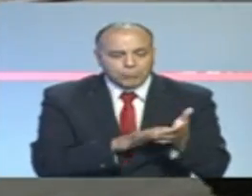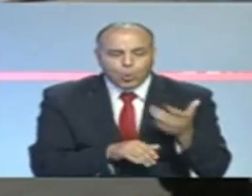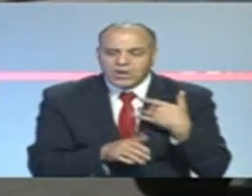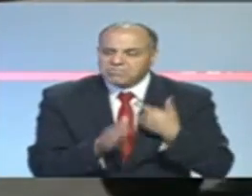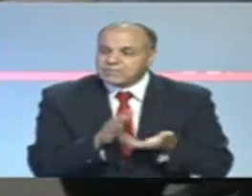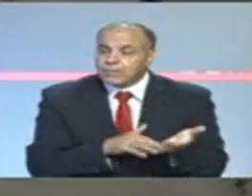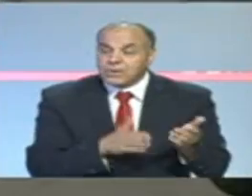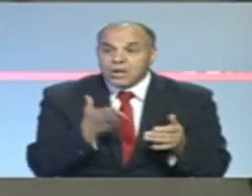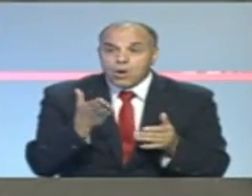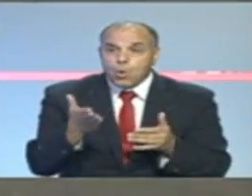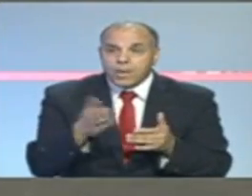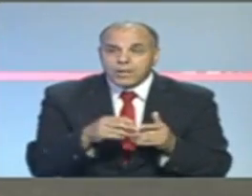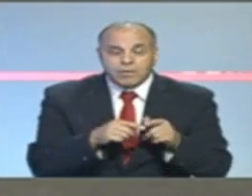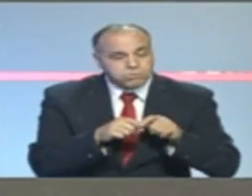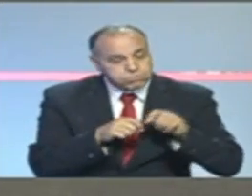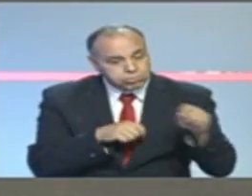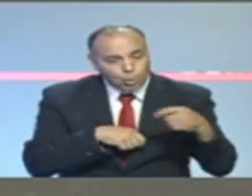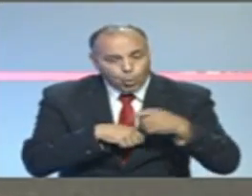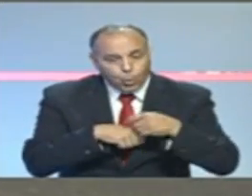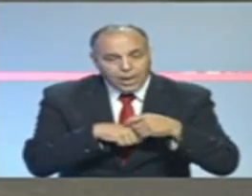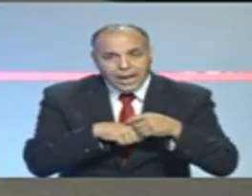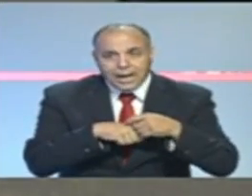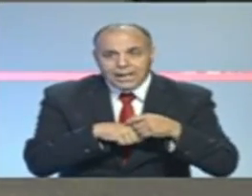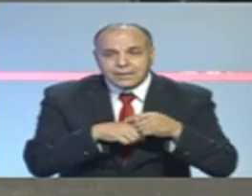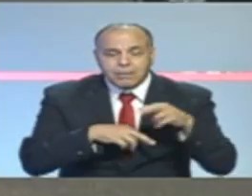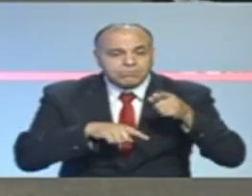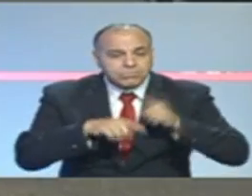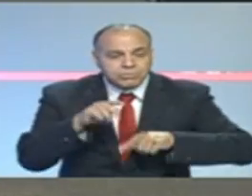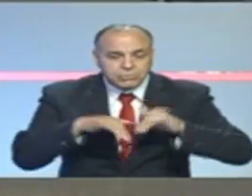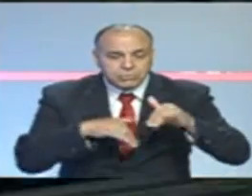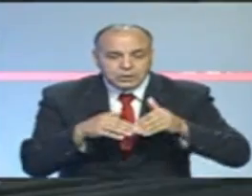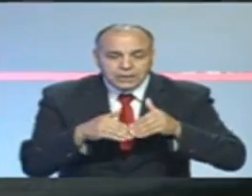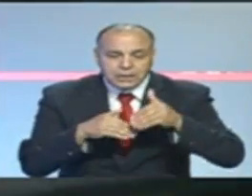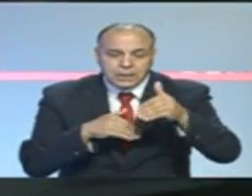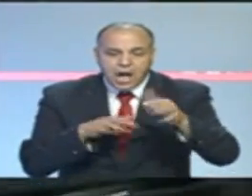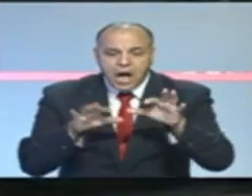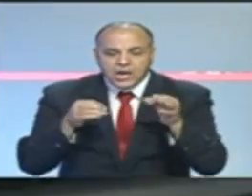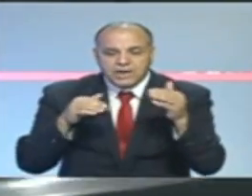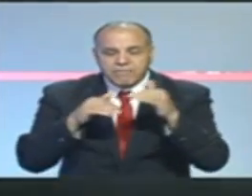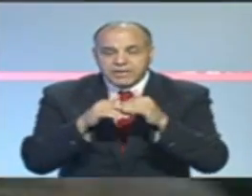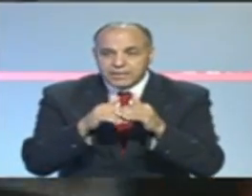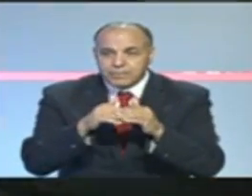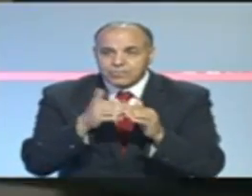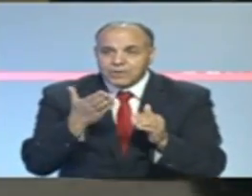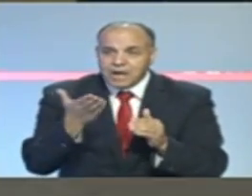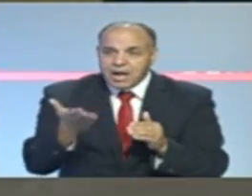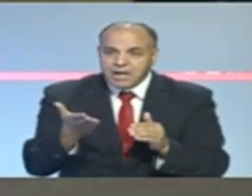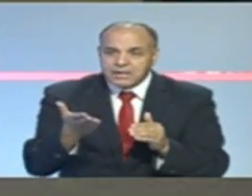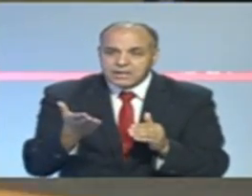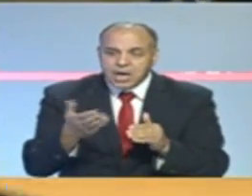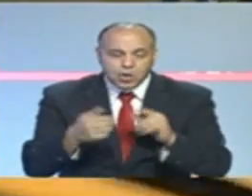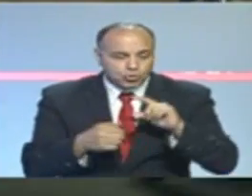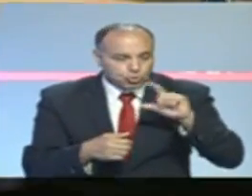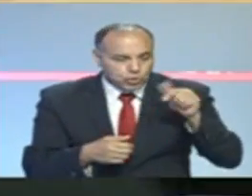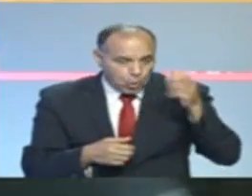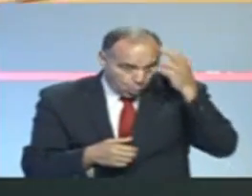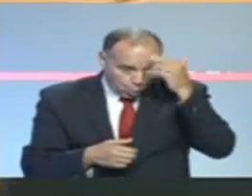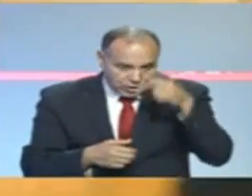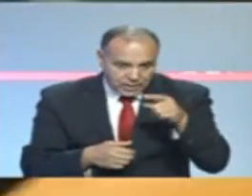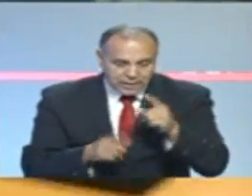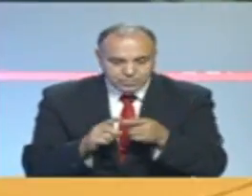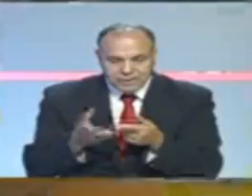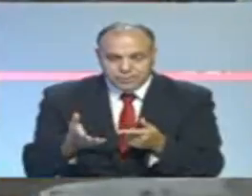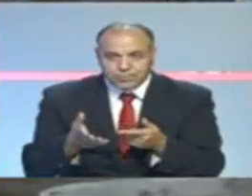الشامل وتمديد فترة حظر الجولان إلى 10 ليلا خلال شهر أوت